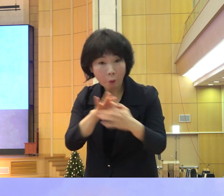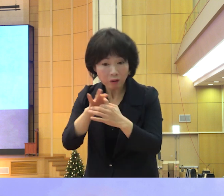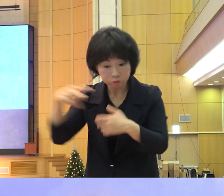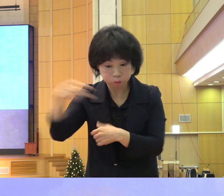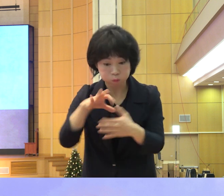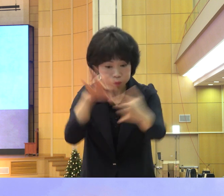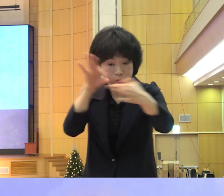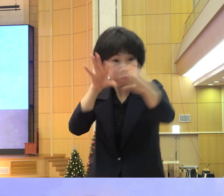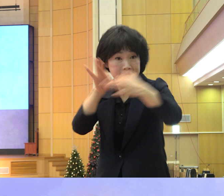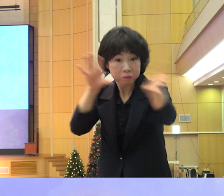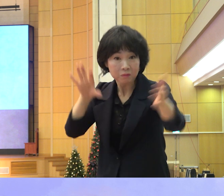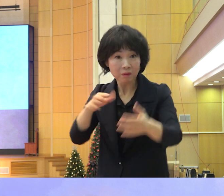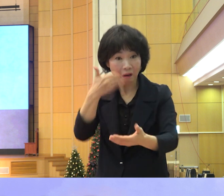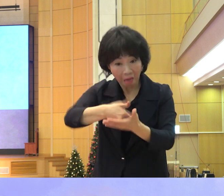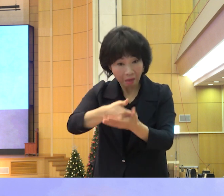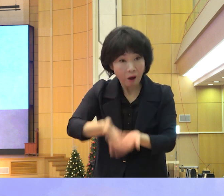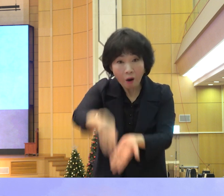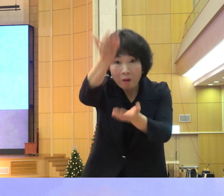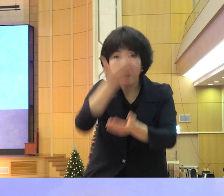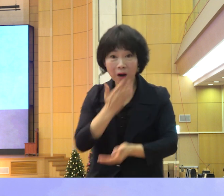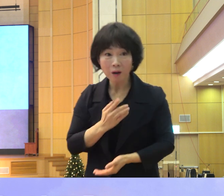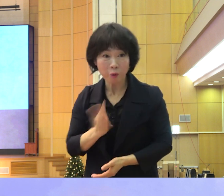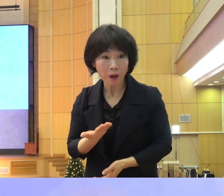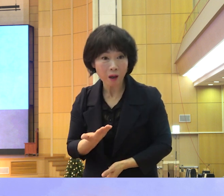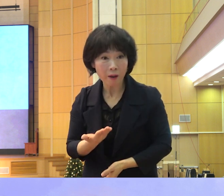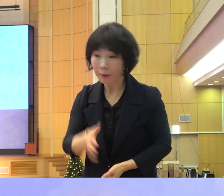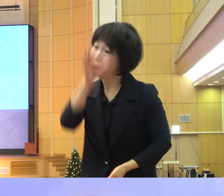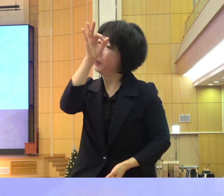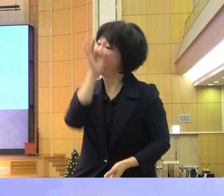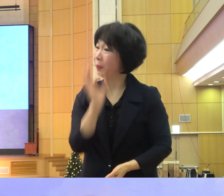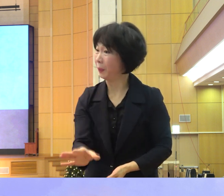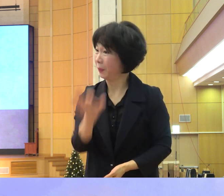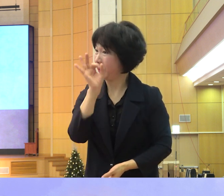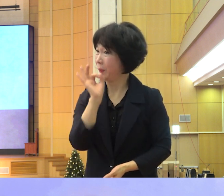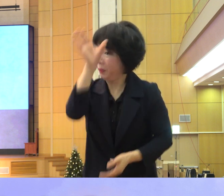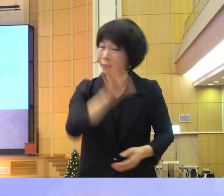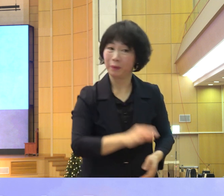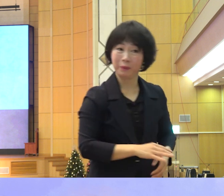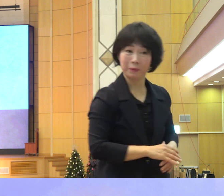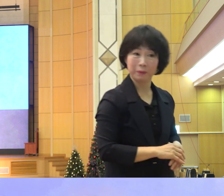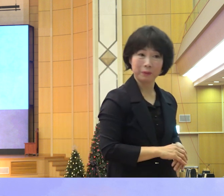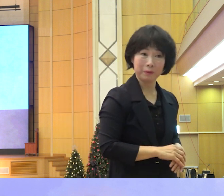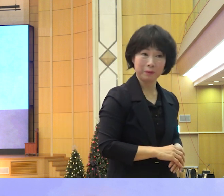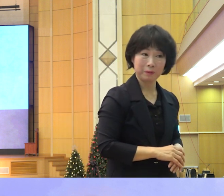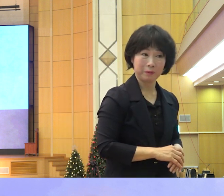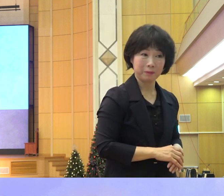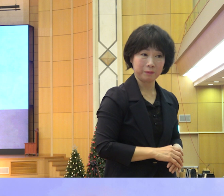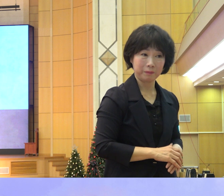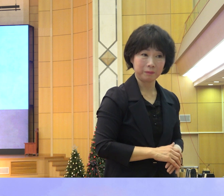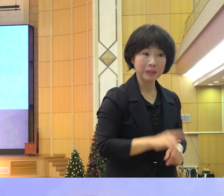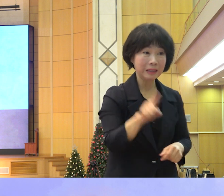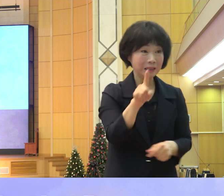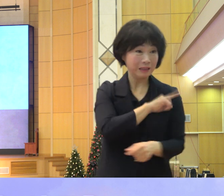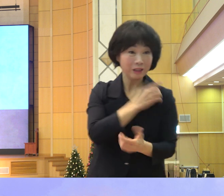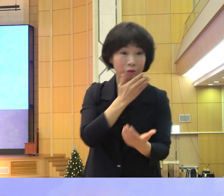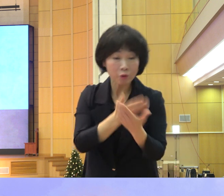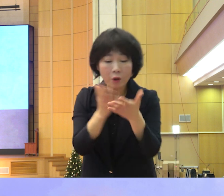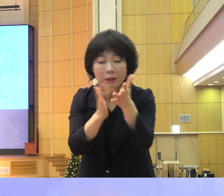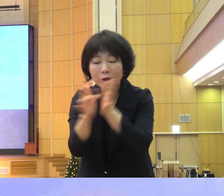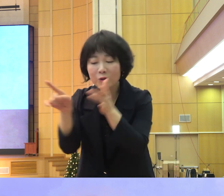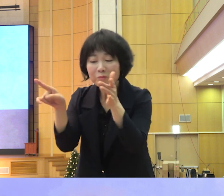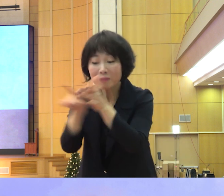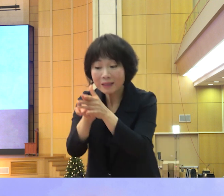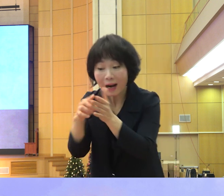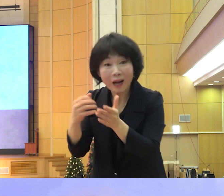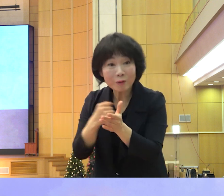사람이 당신 돈 많으니까 나한테 상속 좀 해줘, 해주겠어요? 말도 안 되잖아요. 자녀가